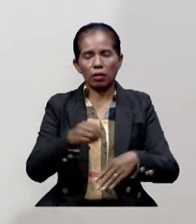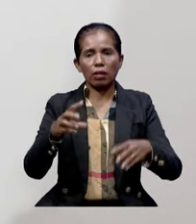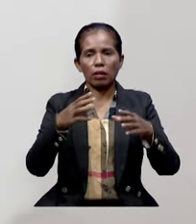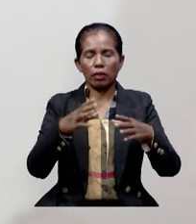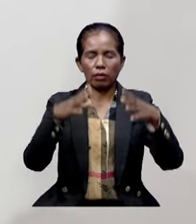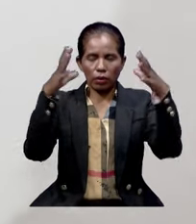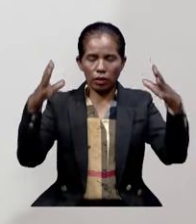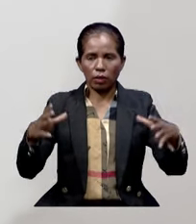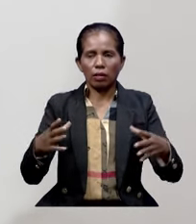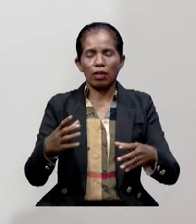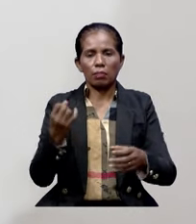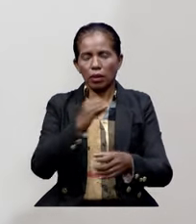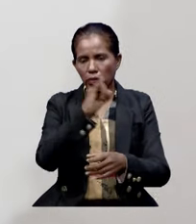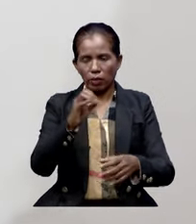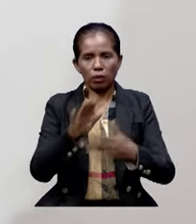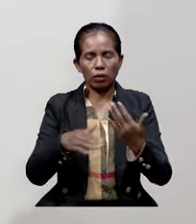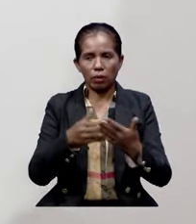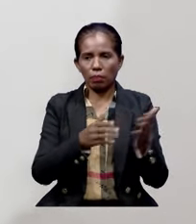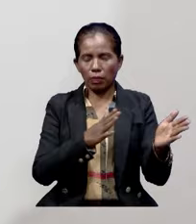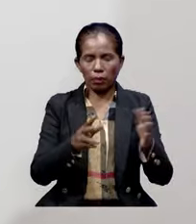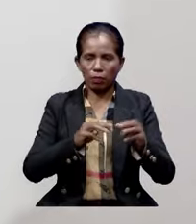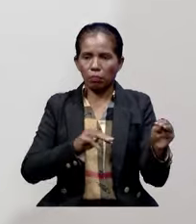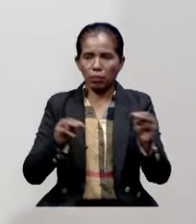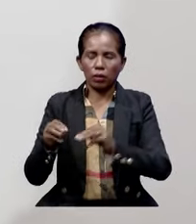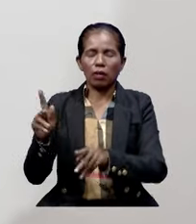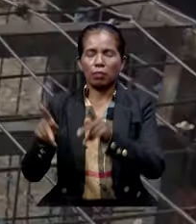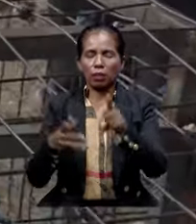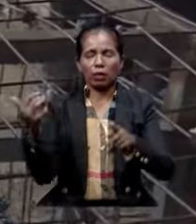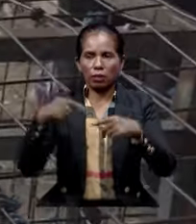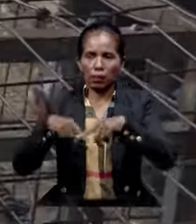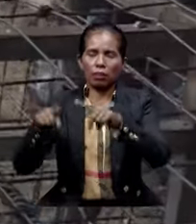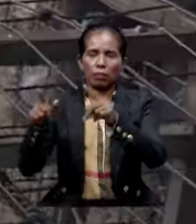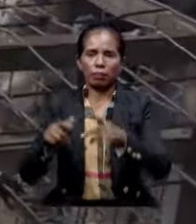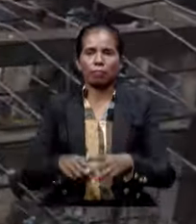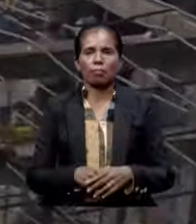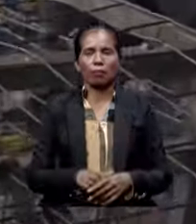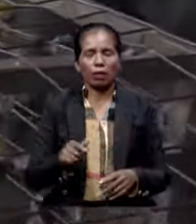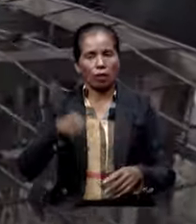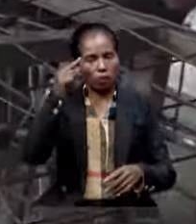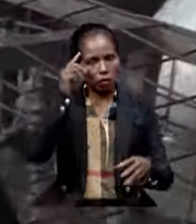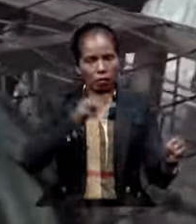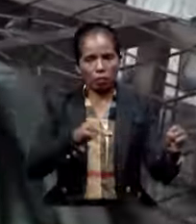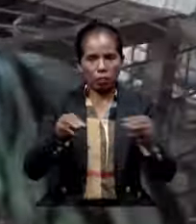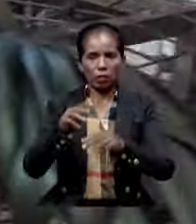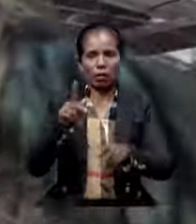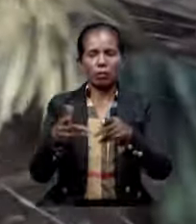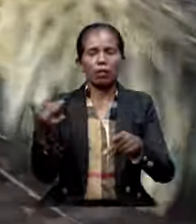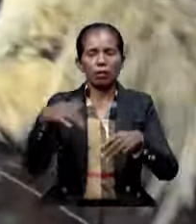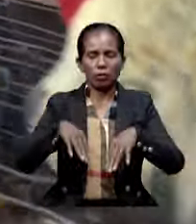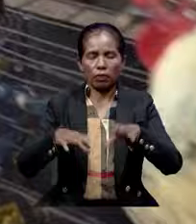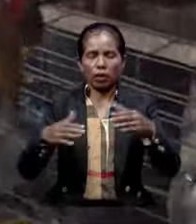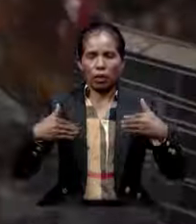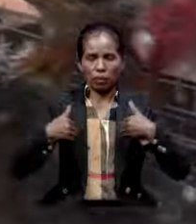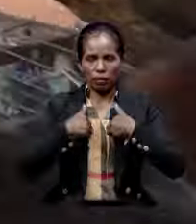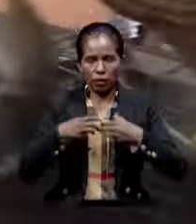mamu kone ame nitri ko hoto par atbal pe par muda emsar ne ba hote na ba Governo muda vendedor sira nebe fan animal